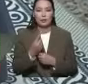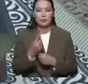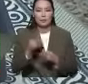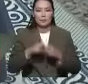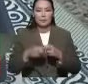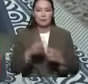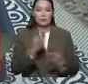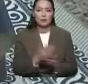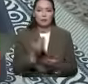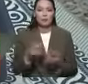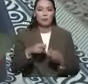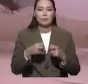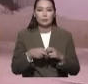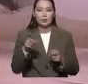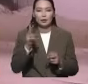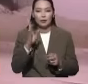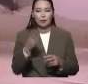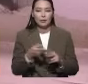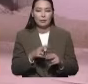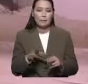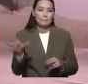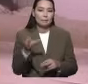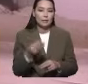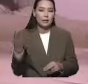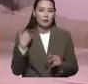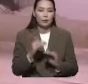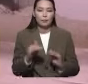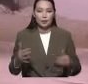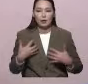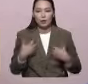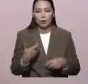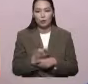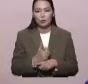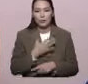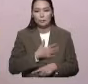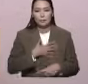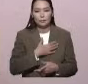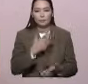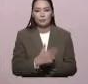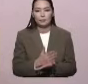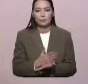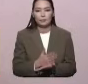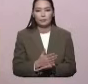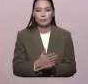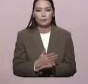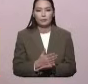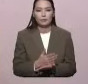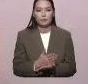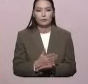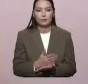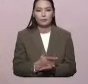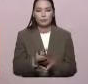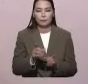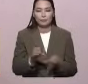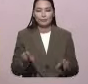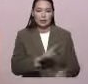Мәселесі қордаланған баспанада тұратындар бәрінен бұрын балаларының денсаулығына алаңдайды. Осындай ат жағдайдағы үй канализация